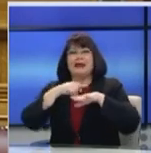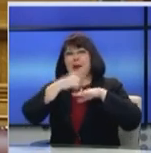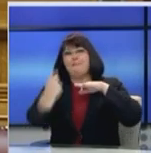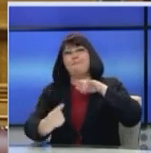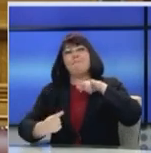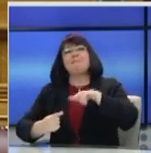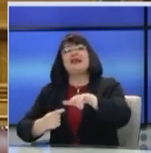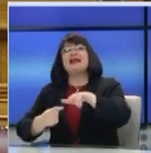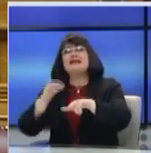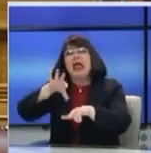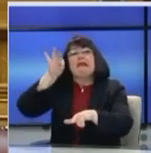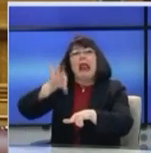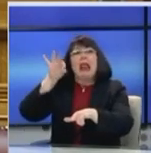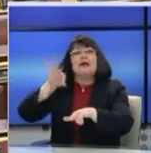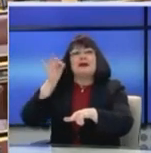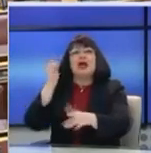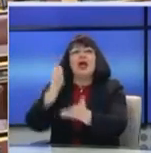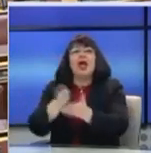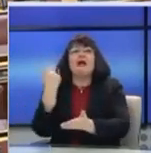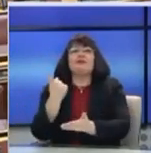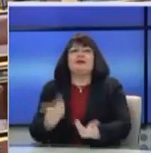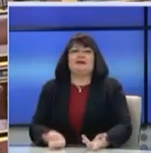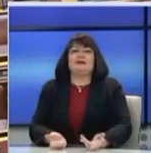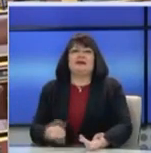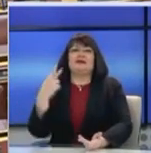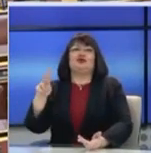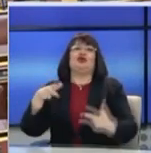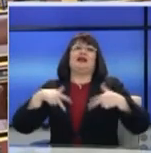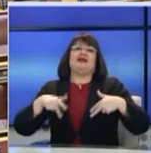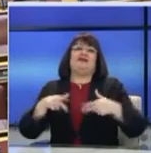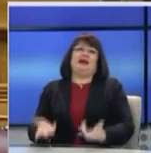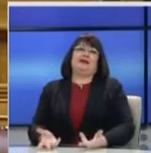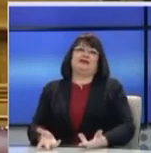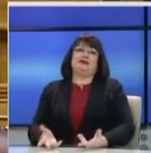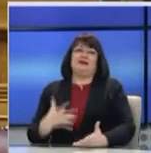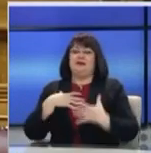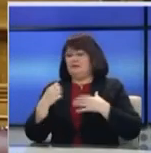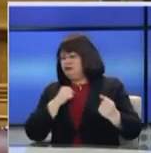φροντίσει να προμηθευτείτε κατά τη διάρκεια της δικιάς σας πρόεδρου.